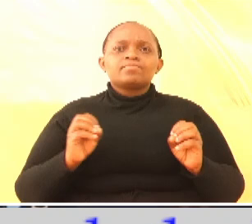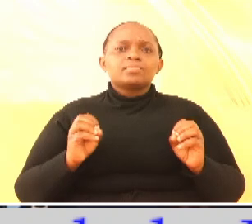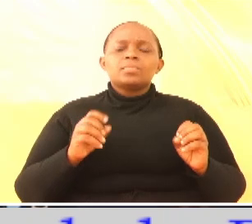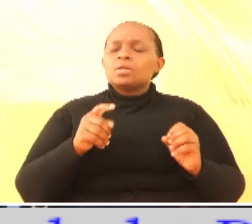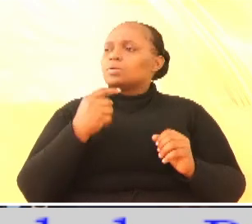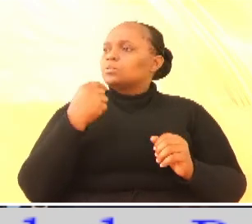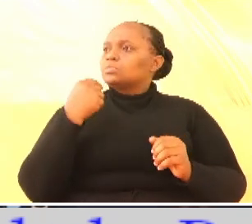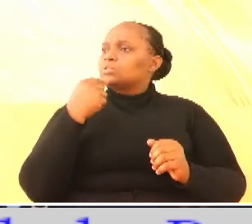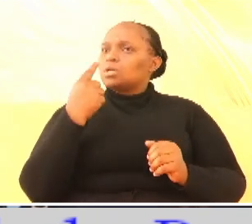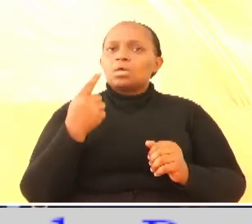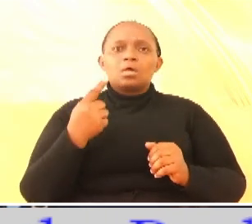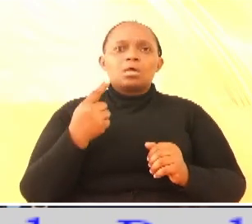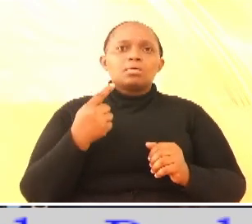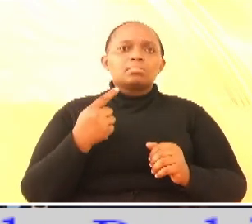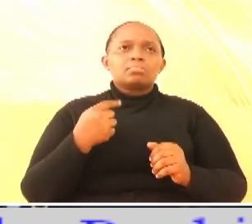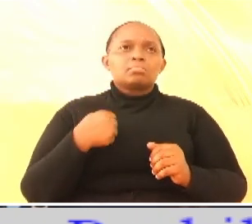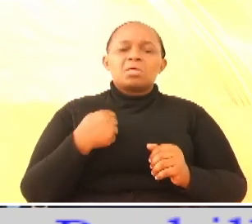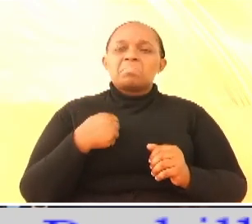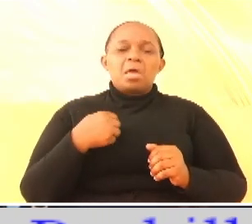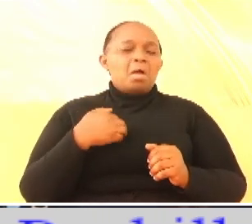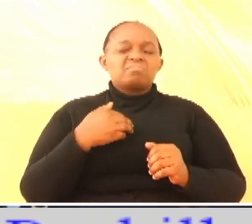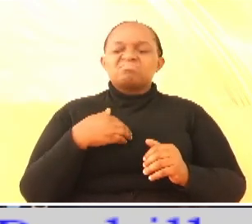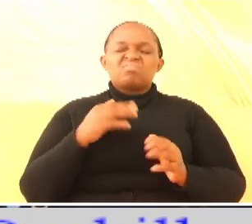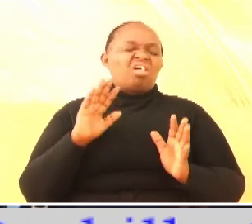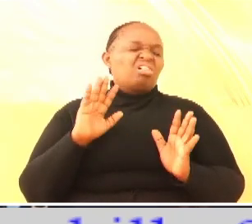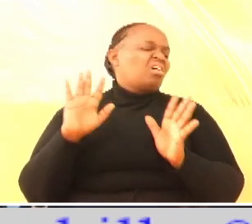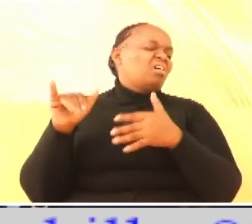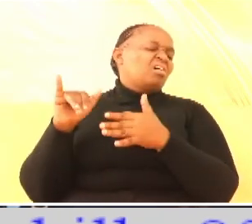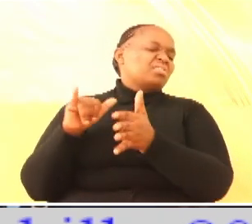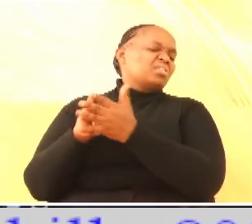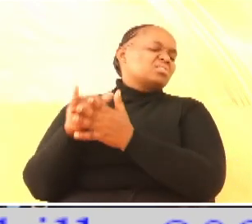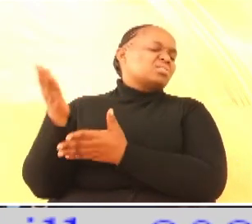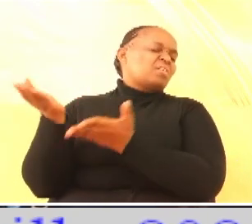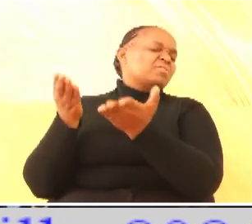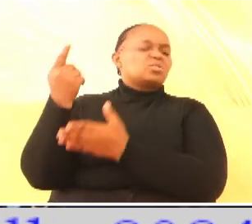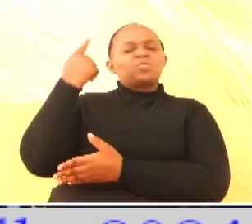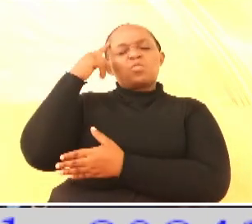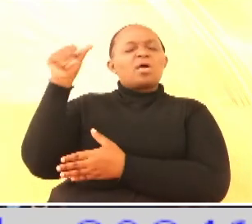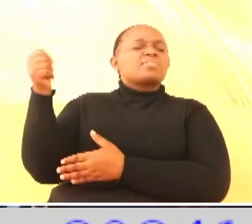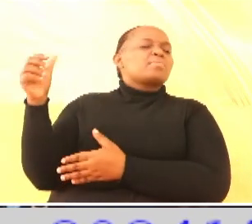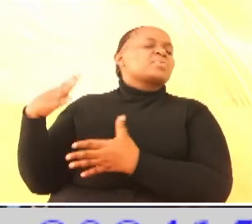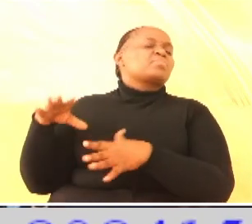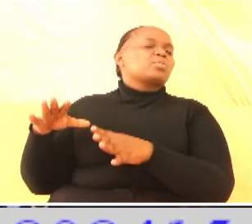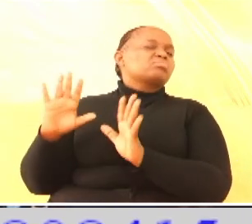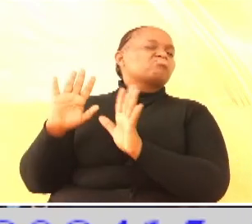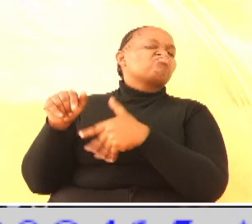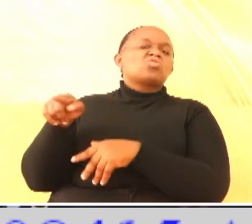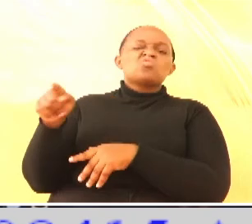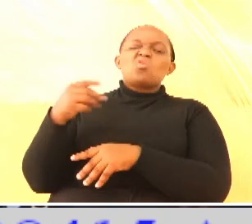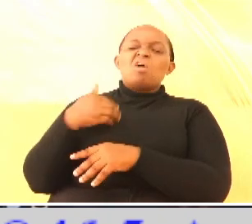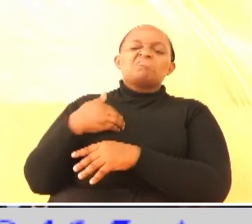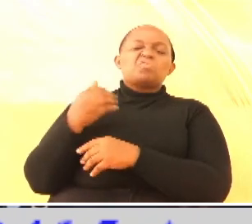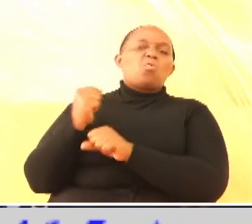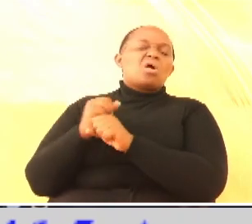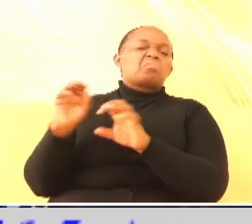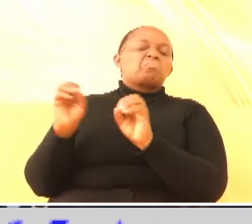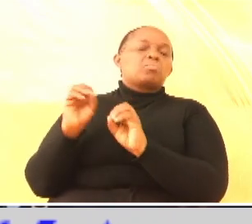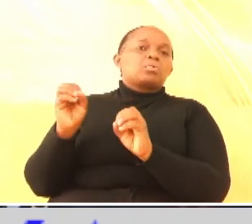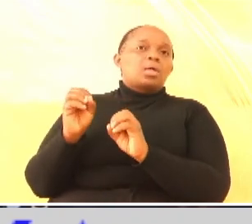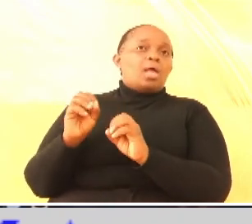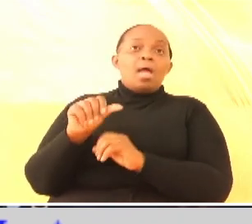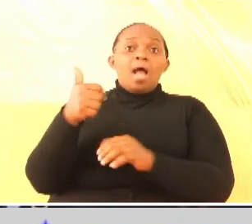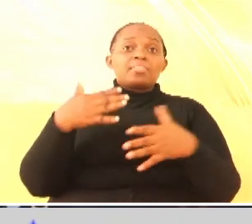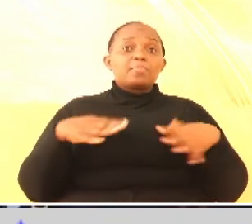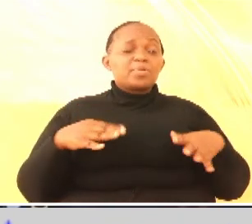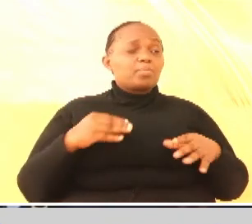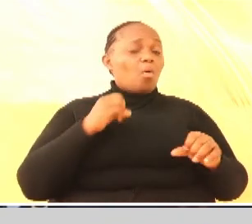wenyewe. Umeenda maombi ya dizi. Ah, hiyo ni wakina fulani. Hao ndio hawana kazi ya kufanya. Kuna wale ambao wako kazini mwa